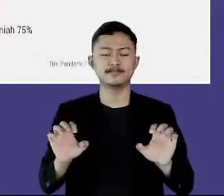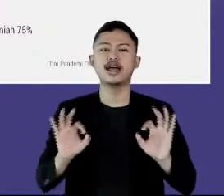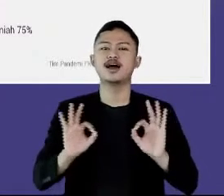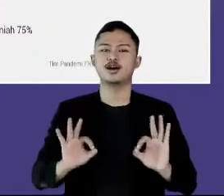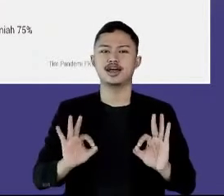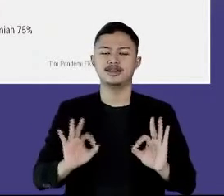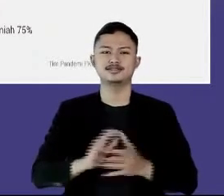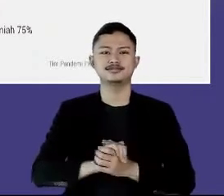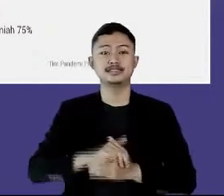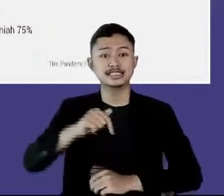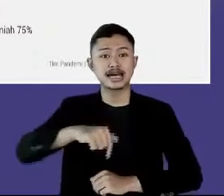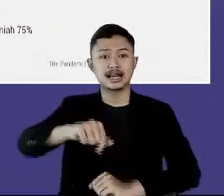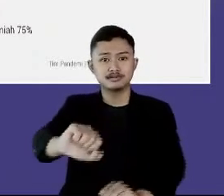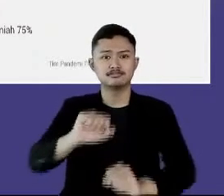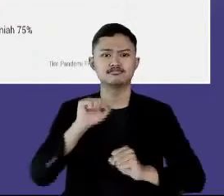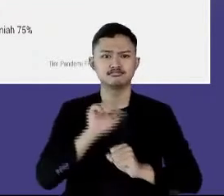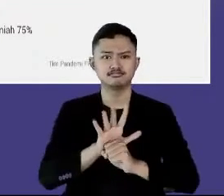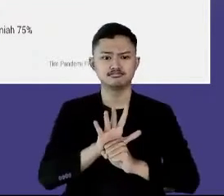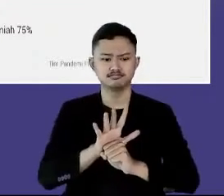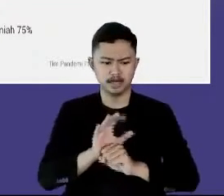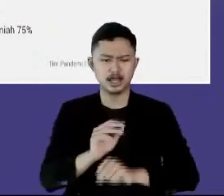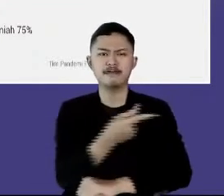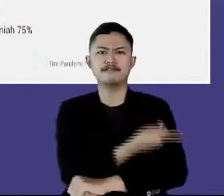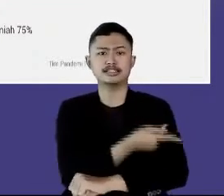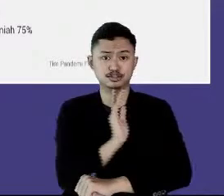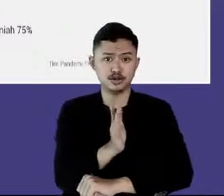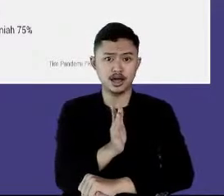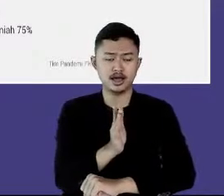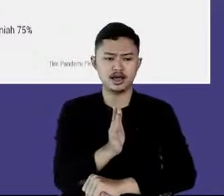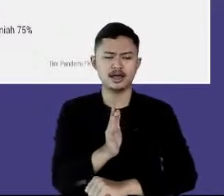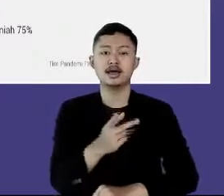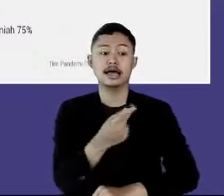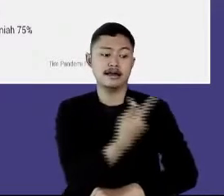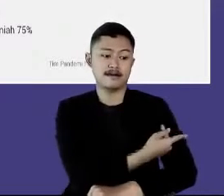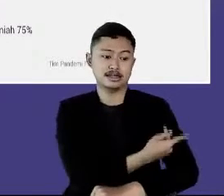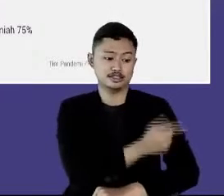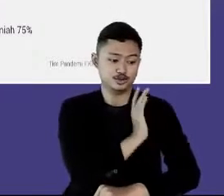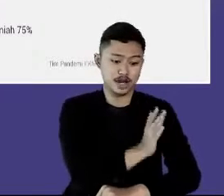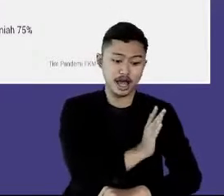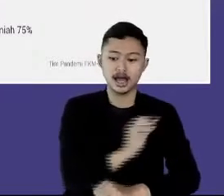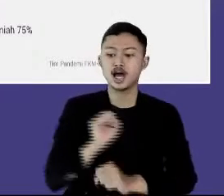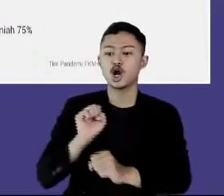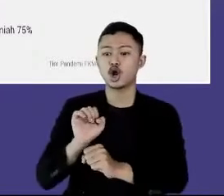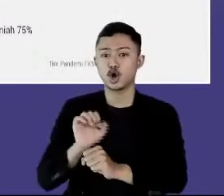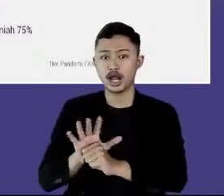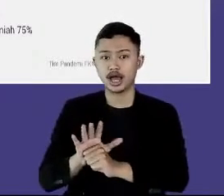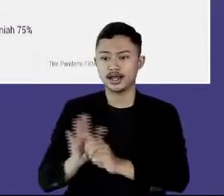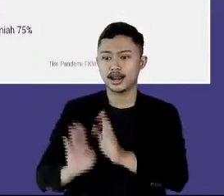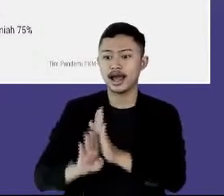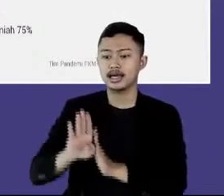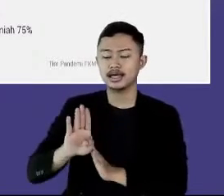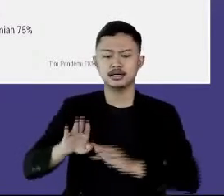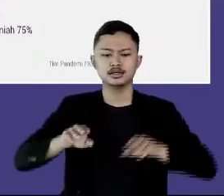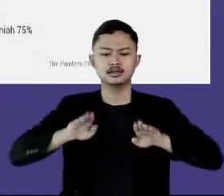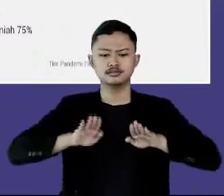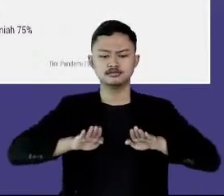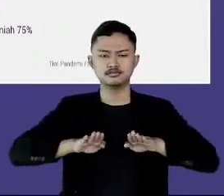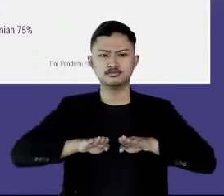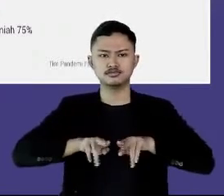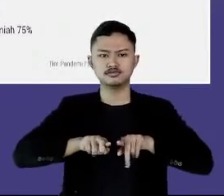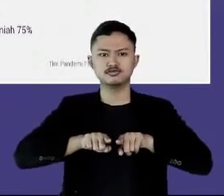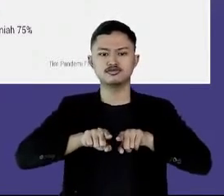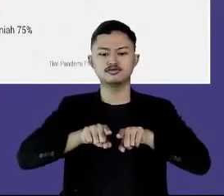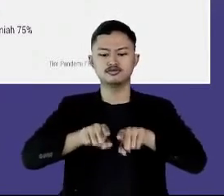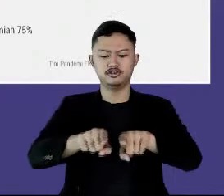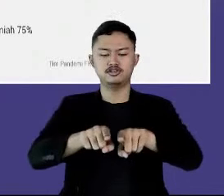kecepatan vaksinasi yang sekarang itu sampai akhir tahun ini, perakiraan kami, itu ada